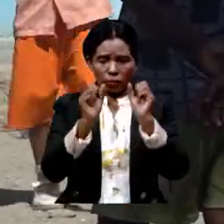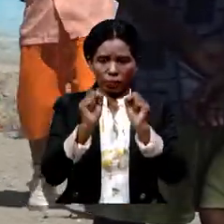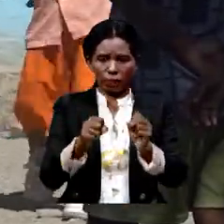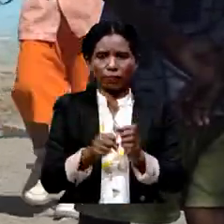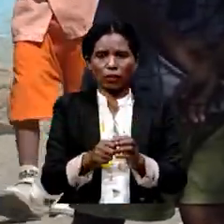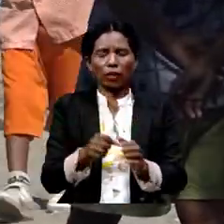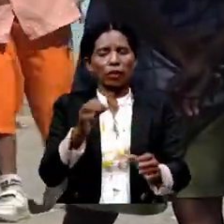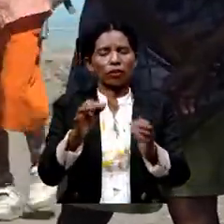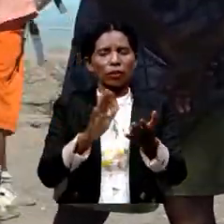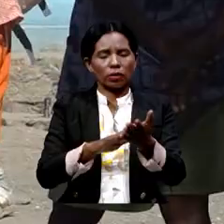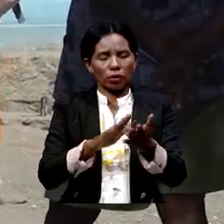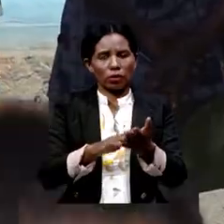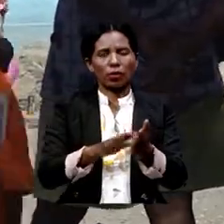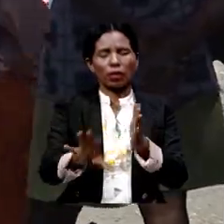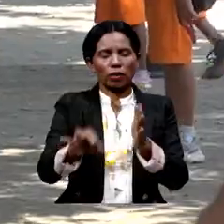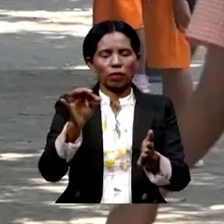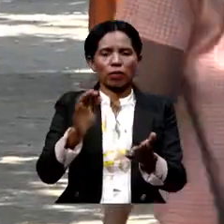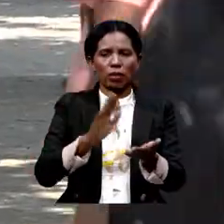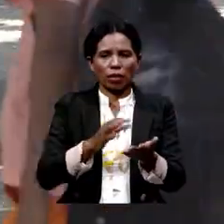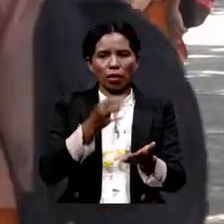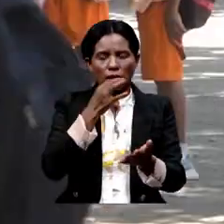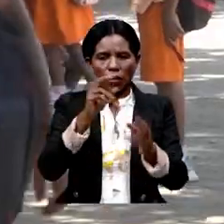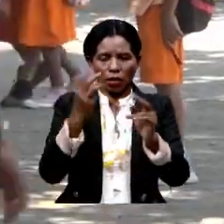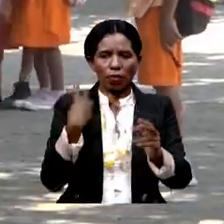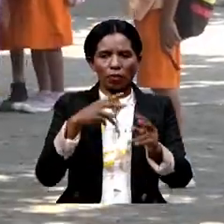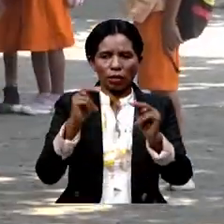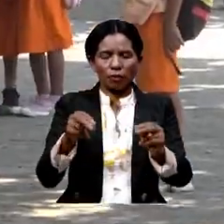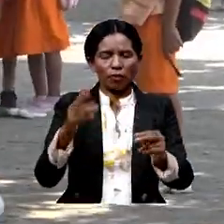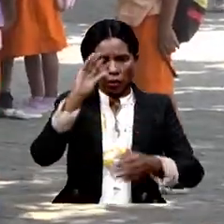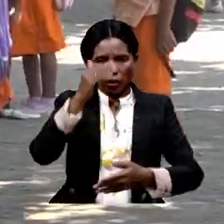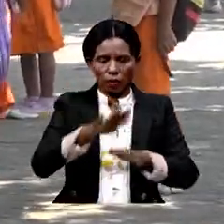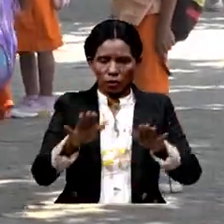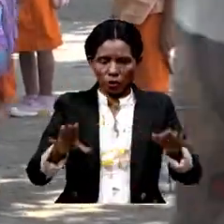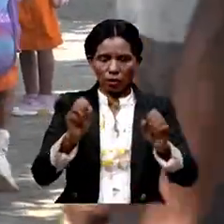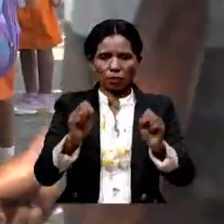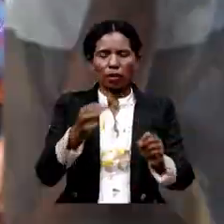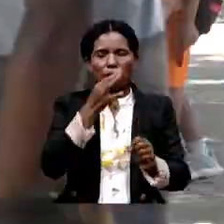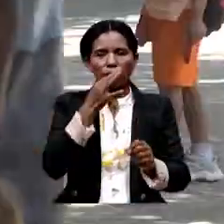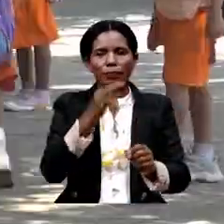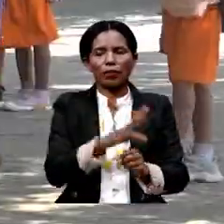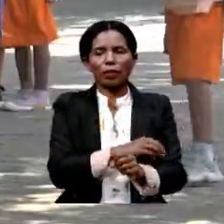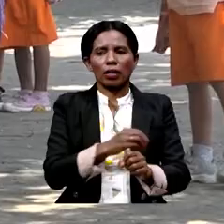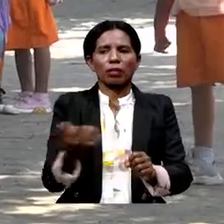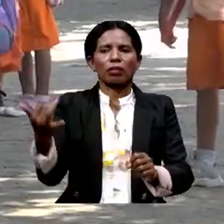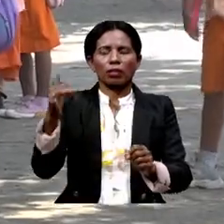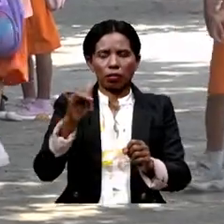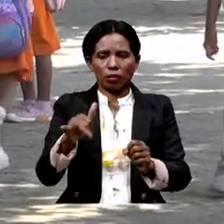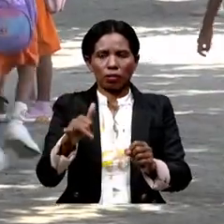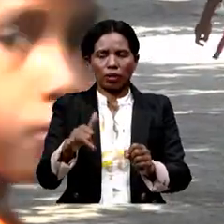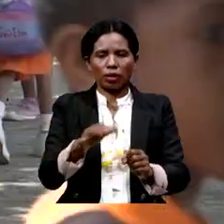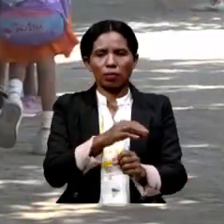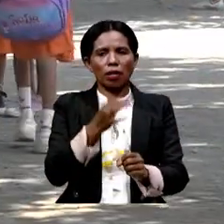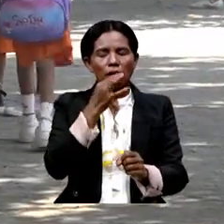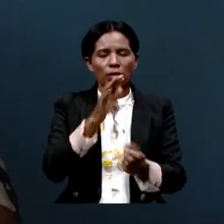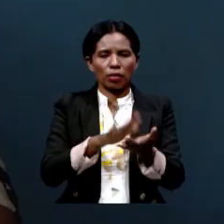Se escola balu hetan tiona merena, ami escola mas presidun atau ami onser belahan. Ami musu lais parat nu sele ara sele rek merena sekolah ini